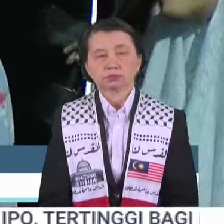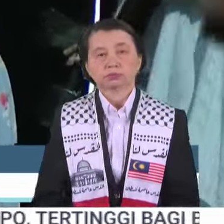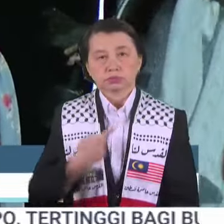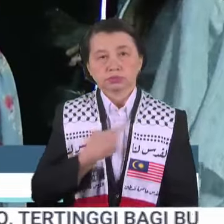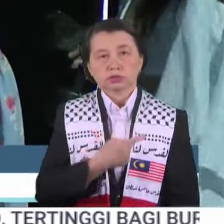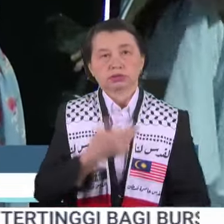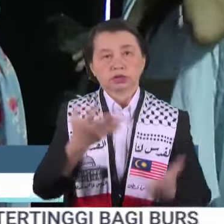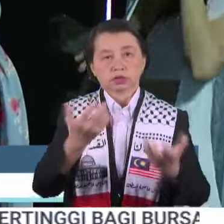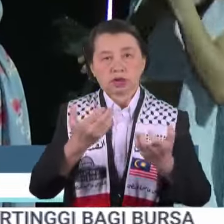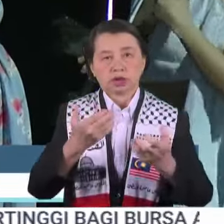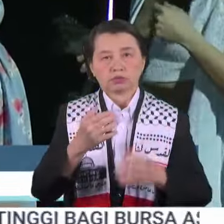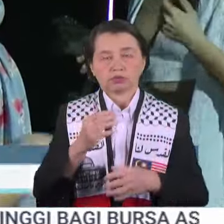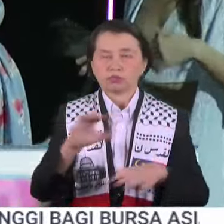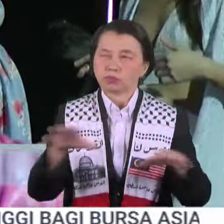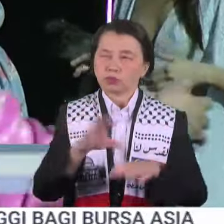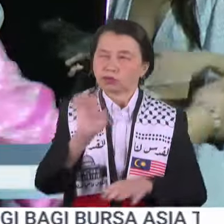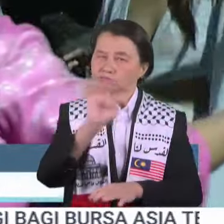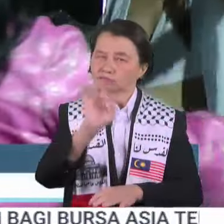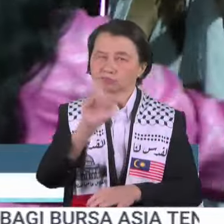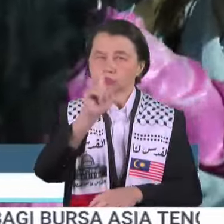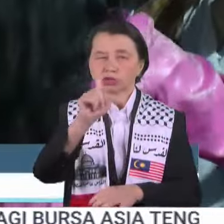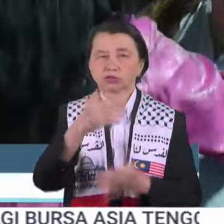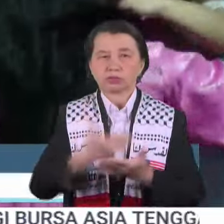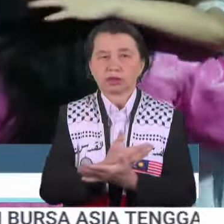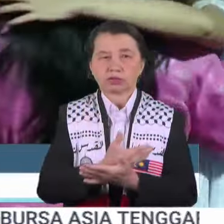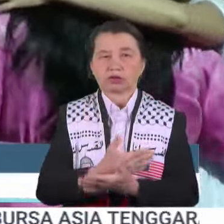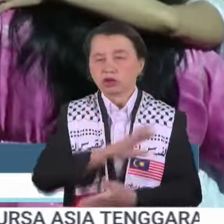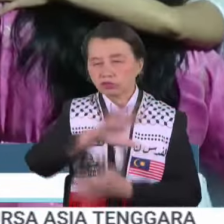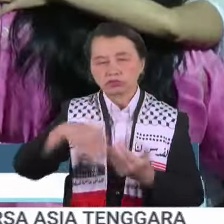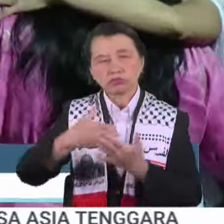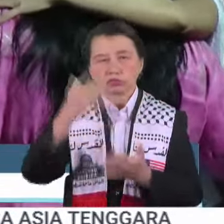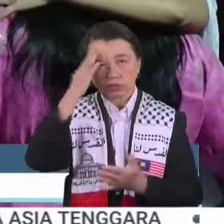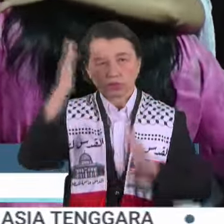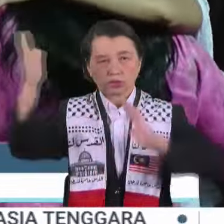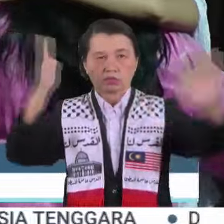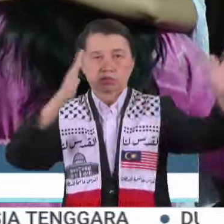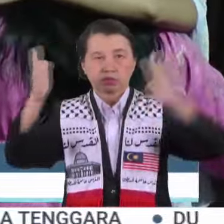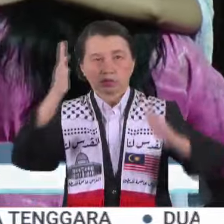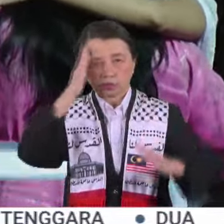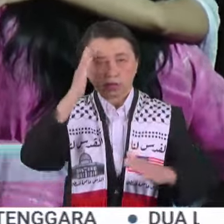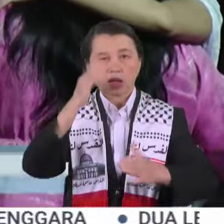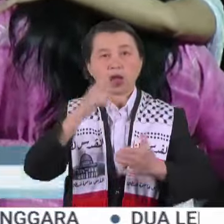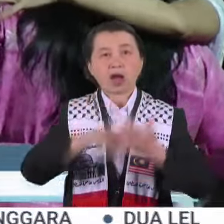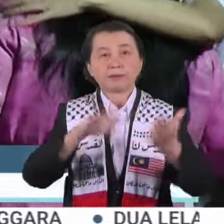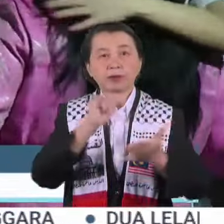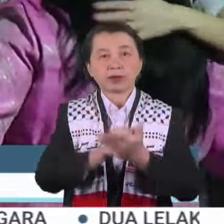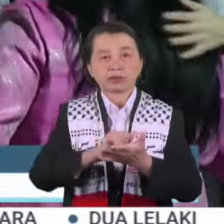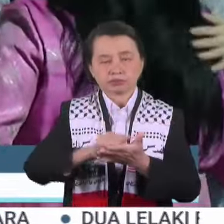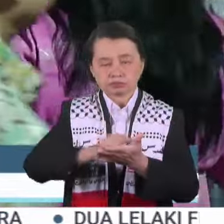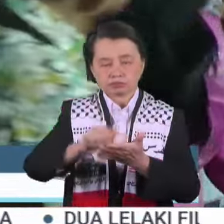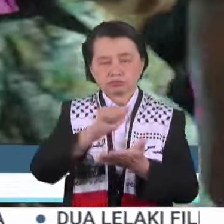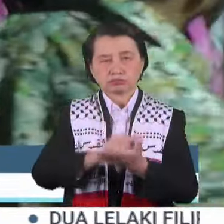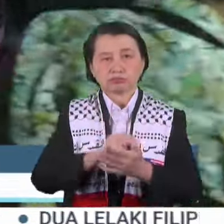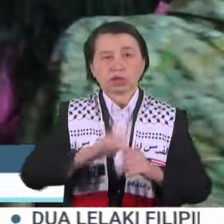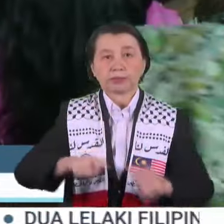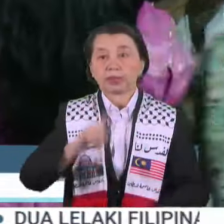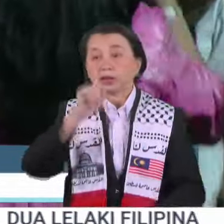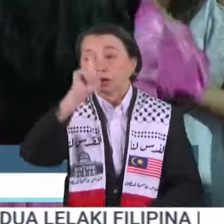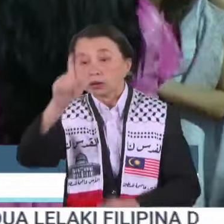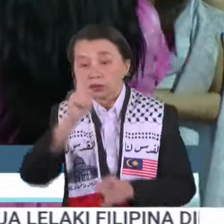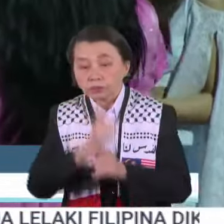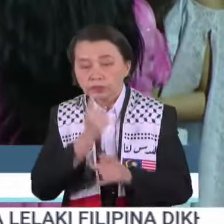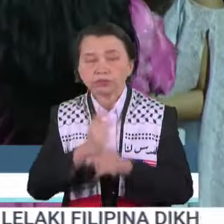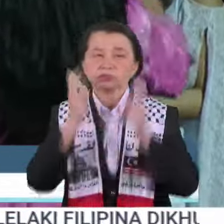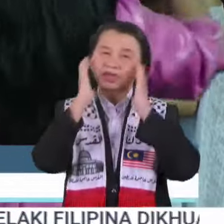Yang baru kerana ramai sangat dah, saya rasa semua orang tahu, satu Malaysia tahu Malaysian batik itu apa, but they don't know what the real batik is. Jadi